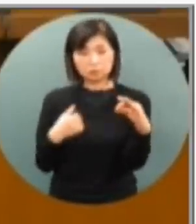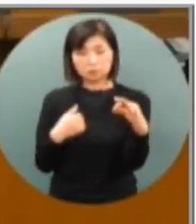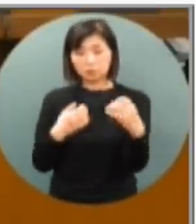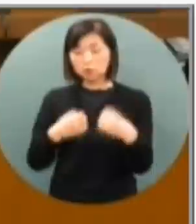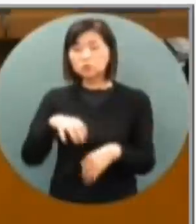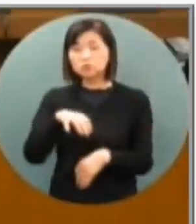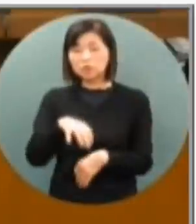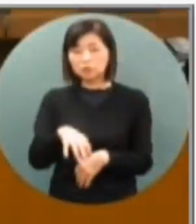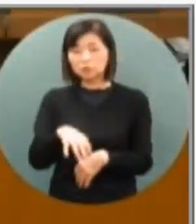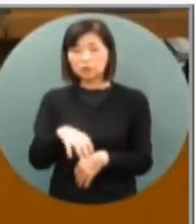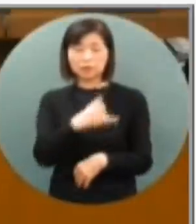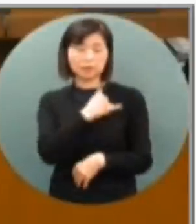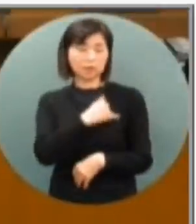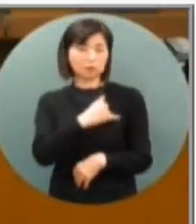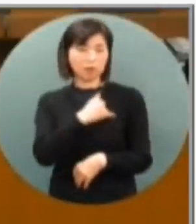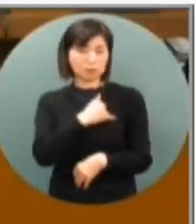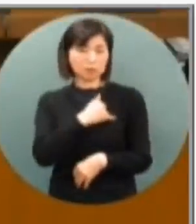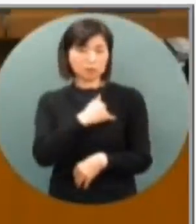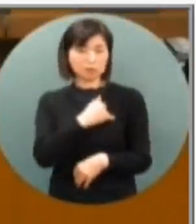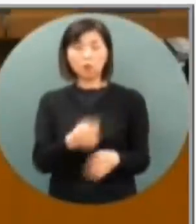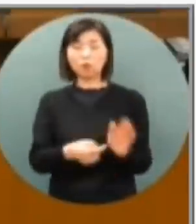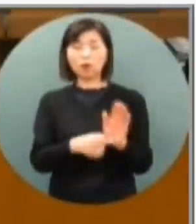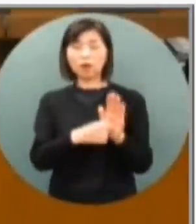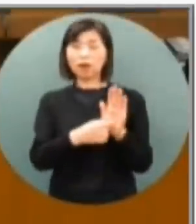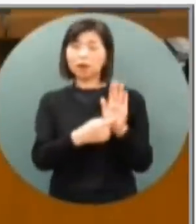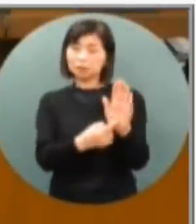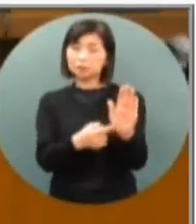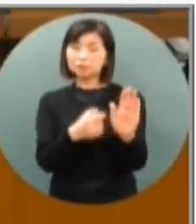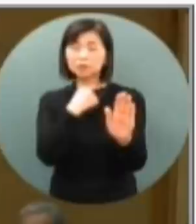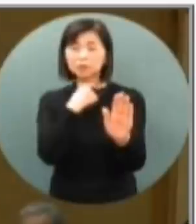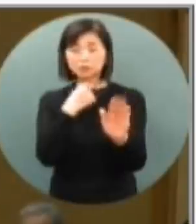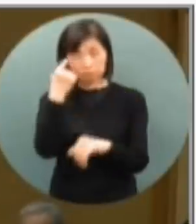を果たしていければと思います。